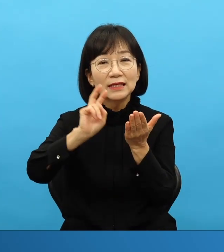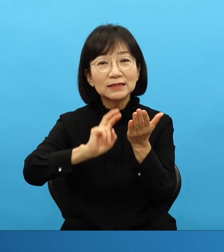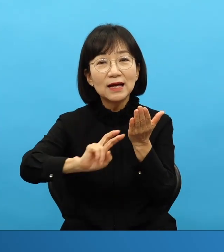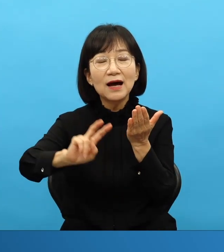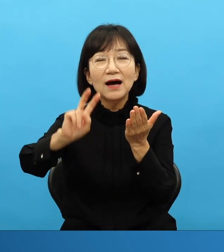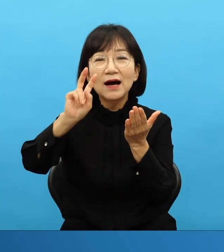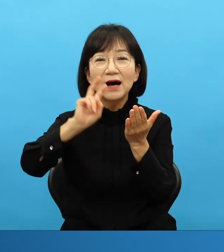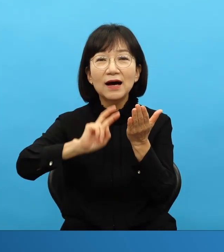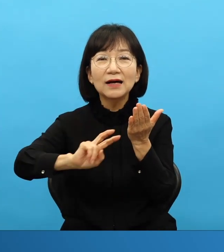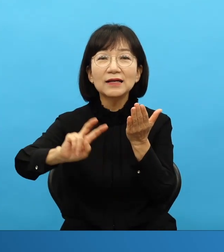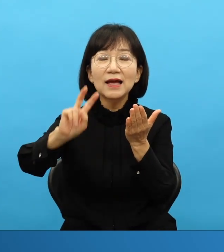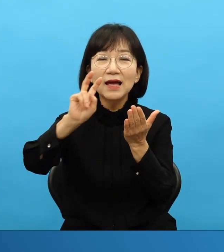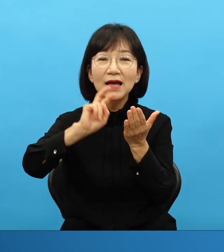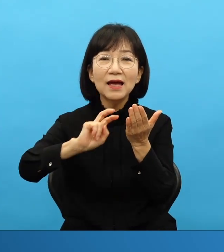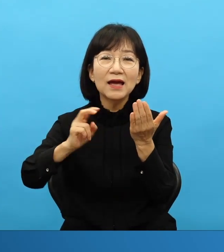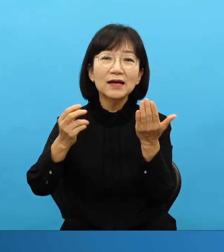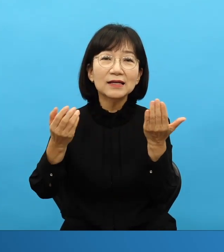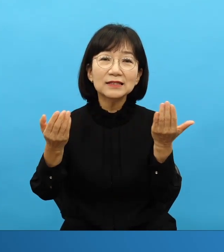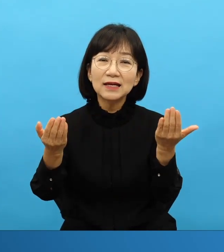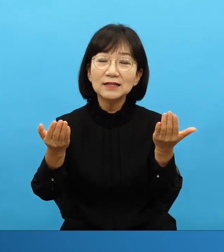이것이 나의